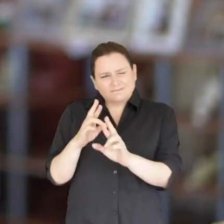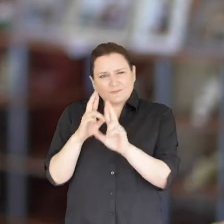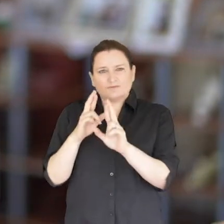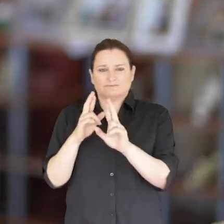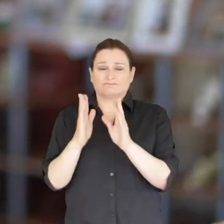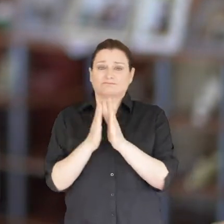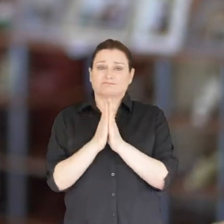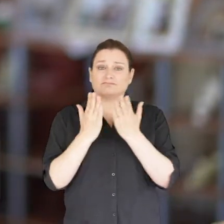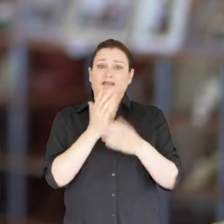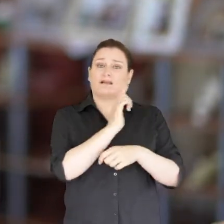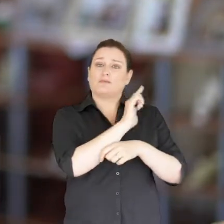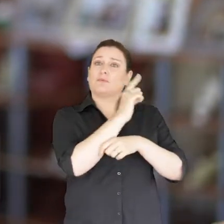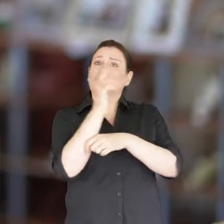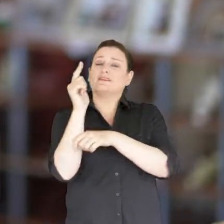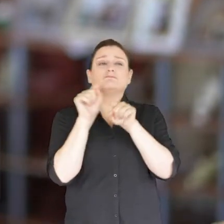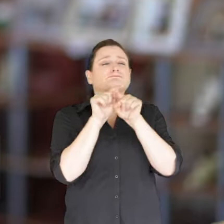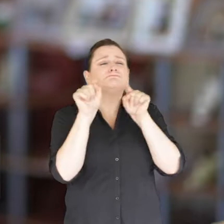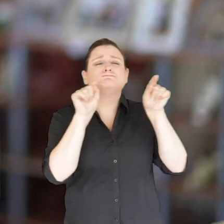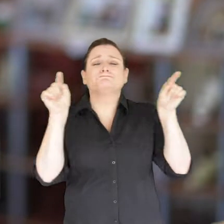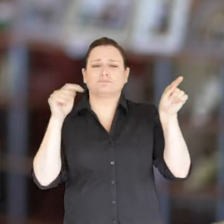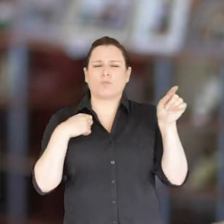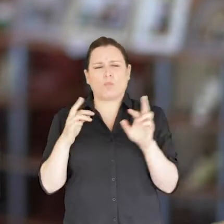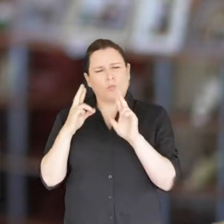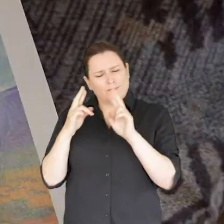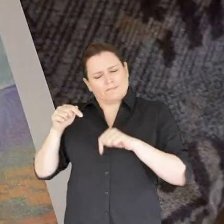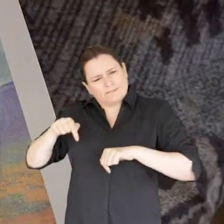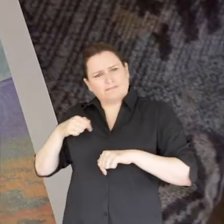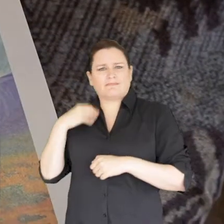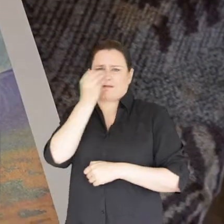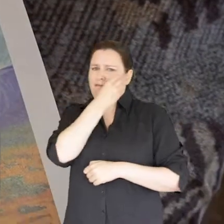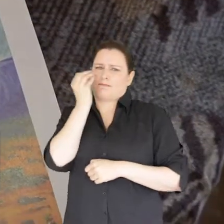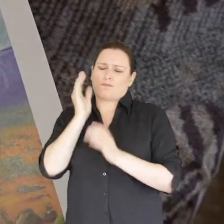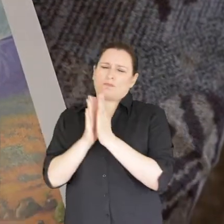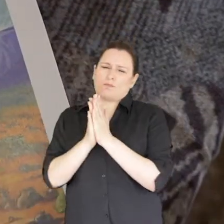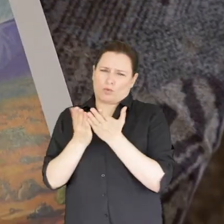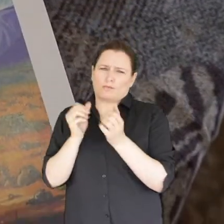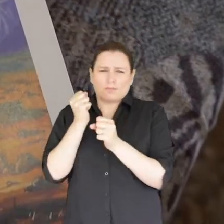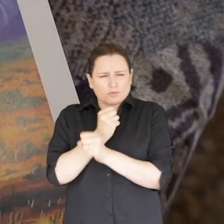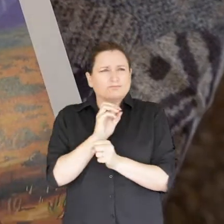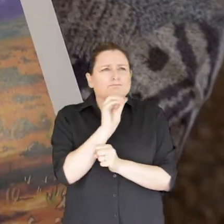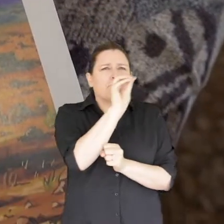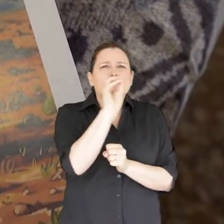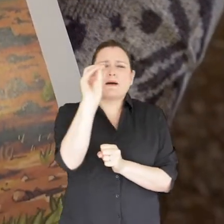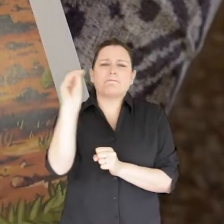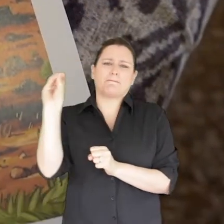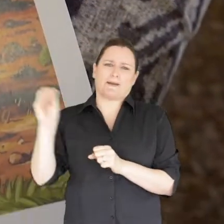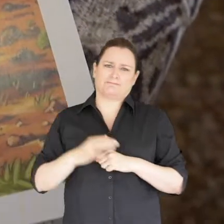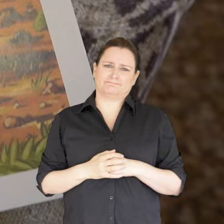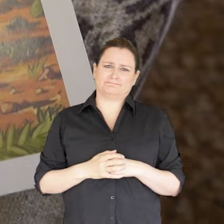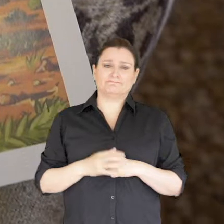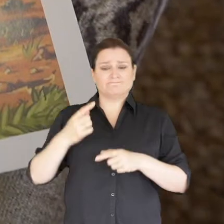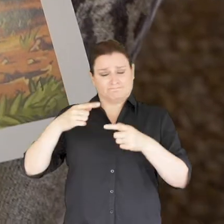die Suid-Afrikaanse biblioteke ook moet verskyn. Dit moet 'n amptelike taal